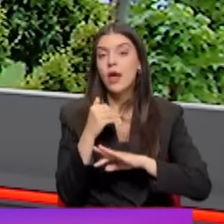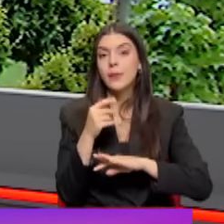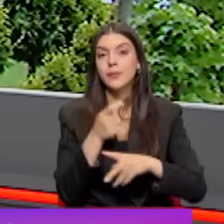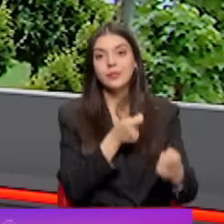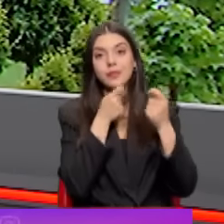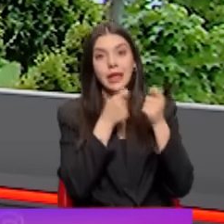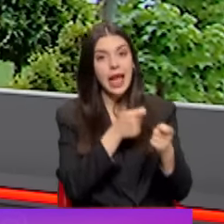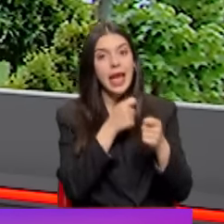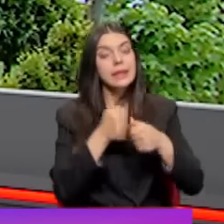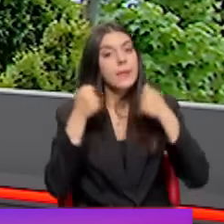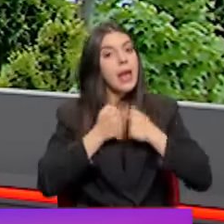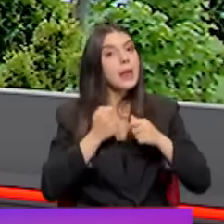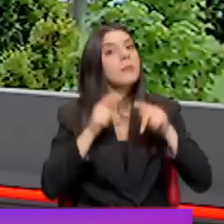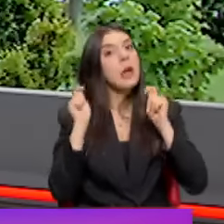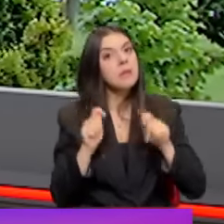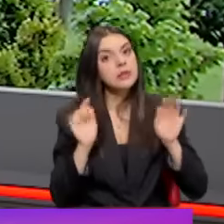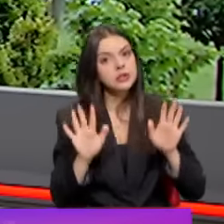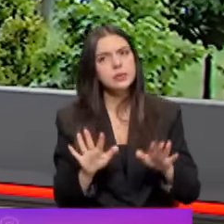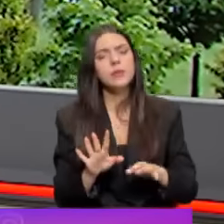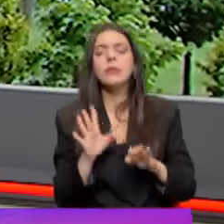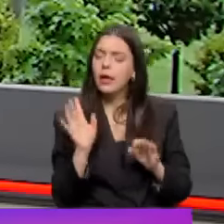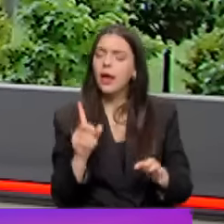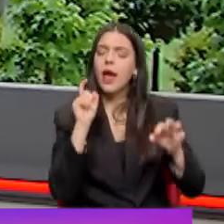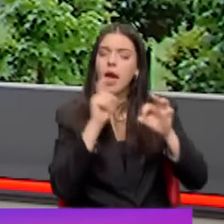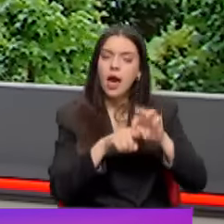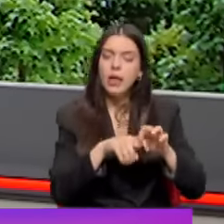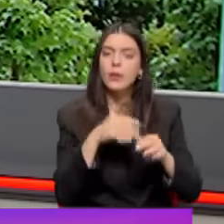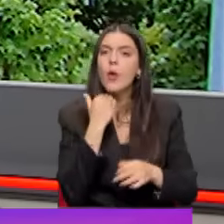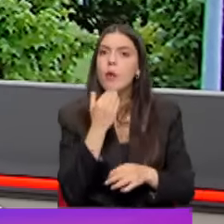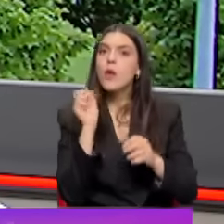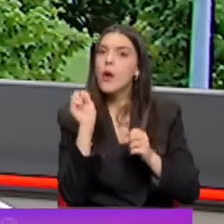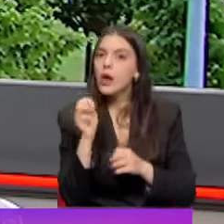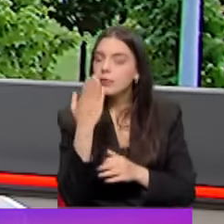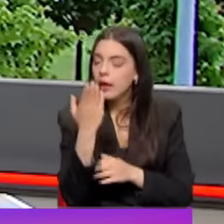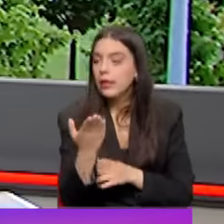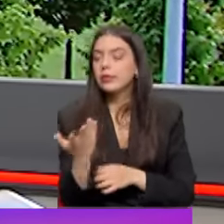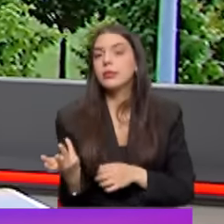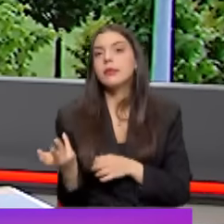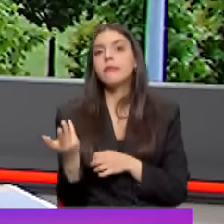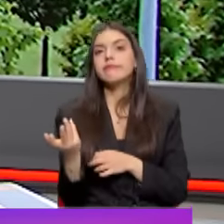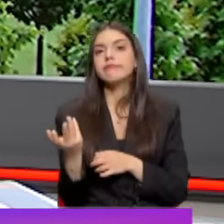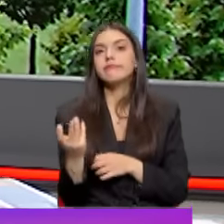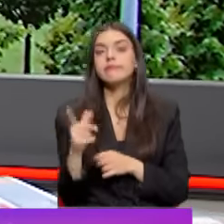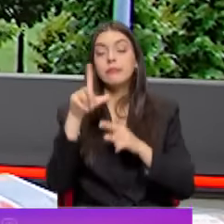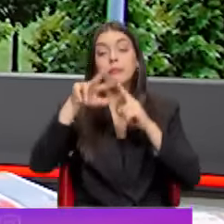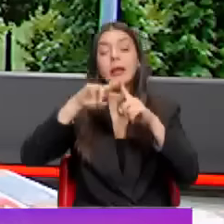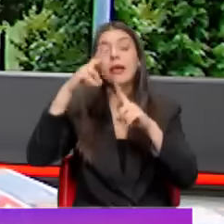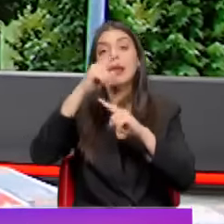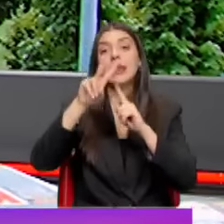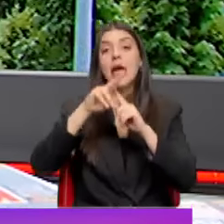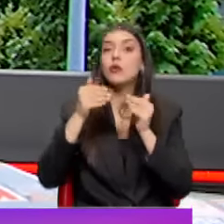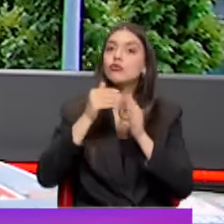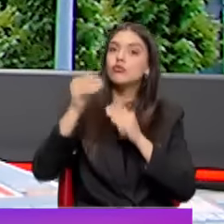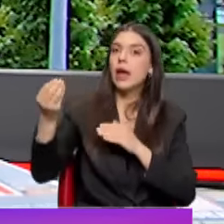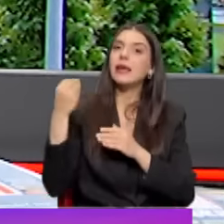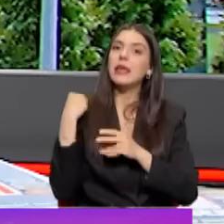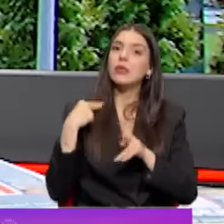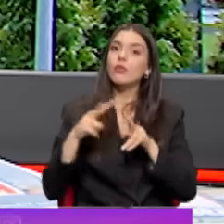eylemi gerçekle irdi gerek ataması yapılmayan öğretmenler gerekse Eee laiklikten uzak yeni